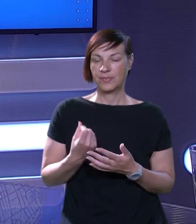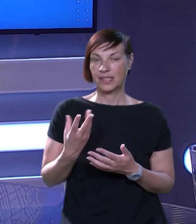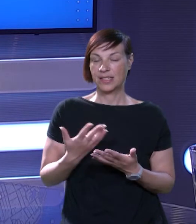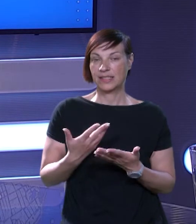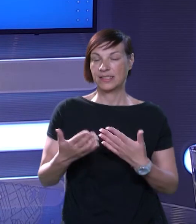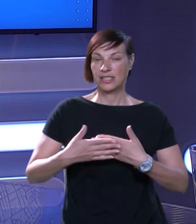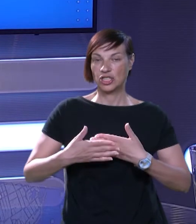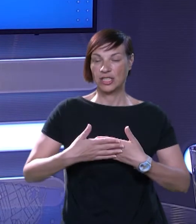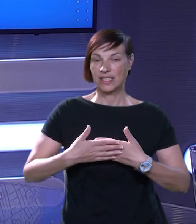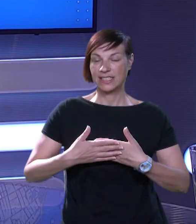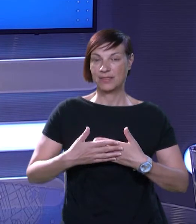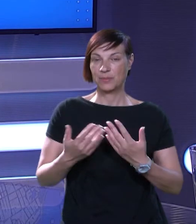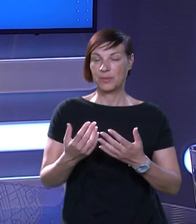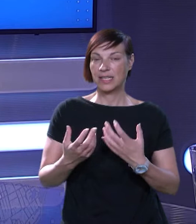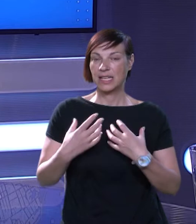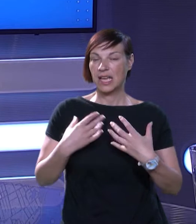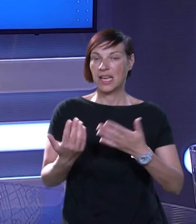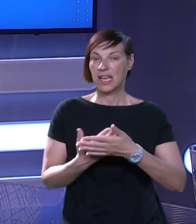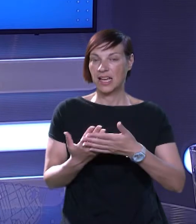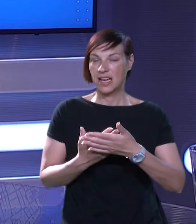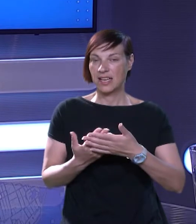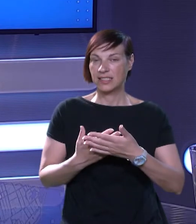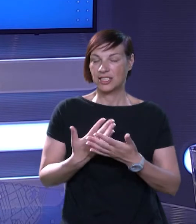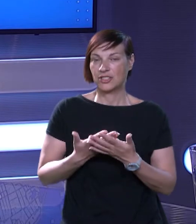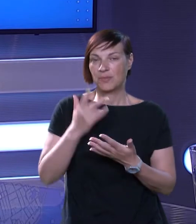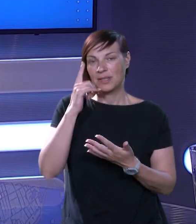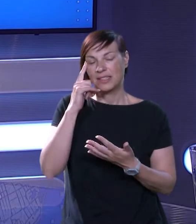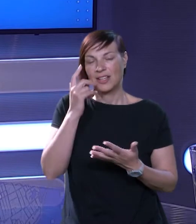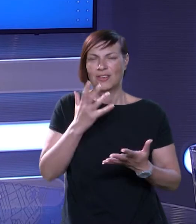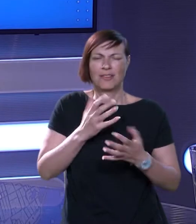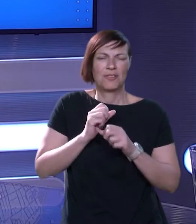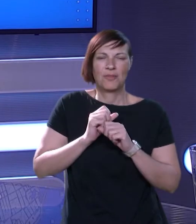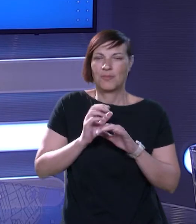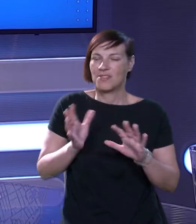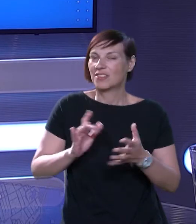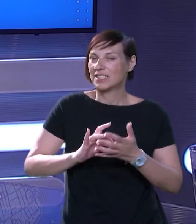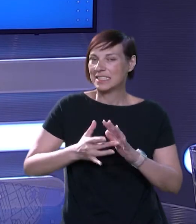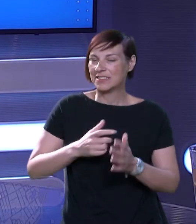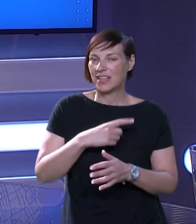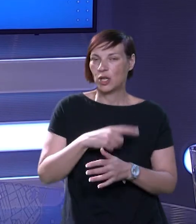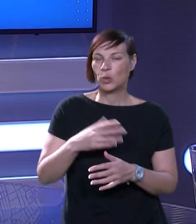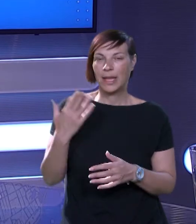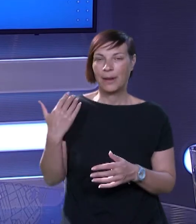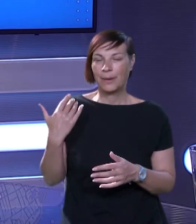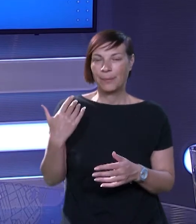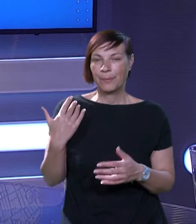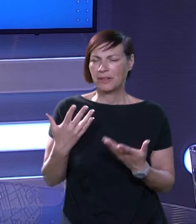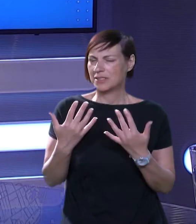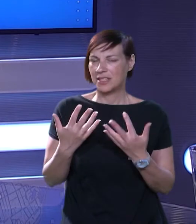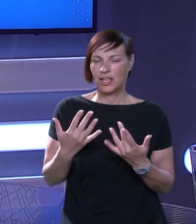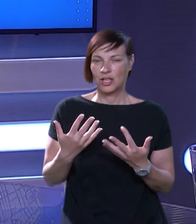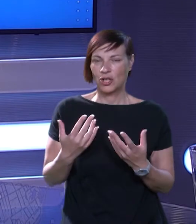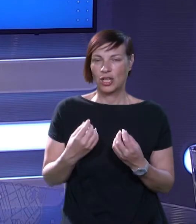I kad sam došla ispred kazališta, to je toliko me negdje to puknulo, ali imam osjećaj sve ljude. Bilo je, ne znam